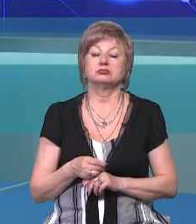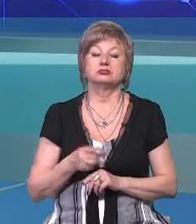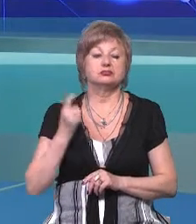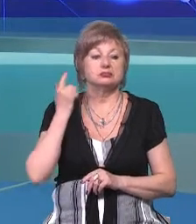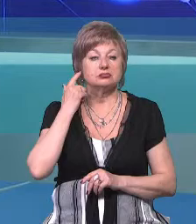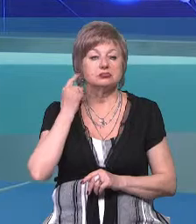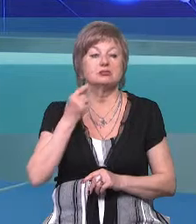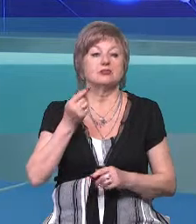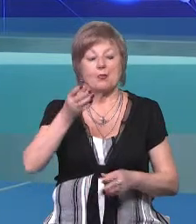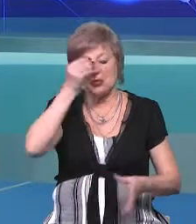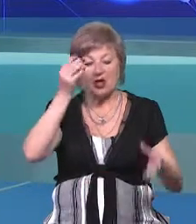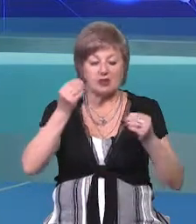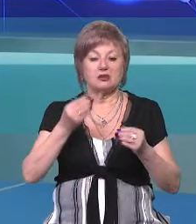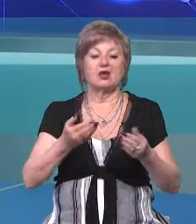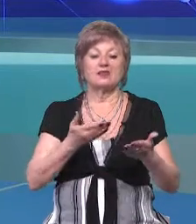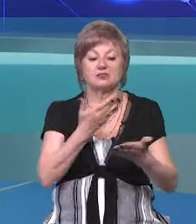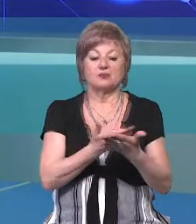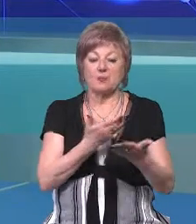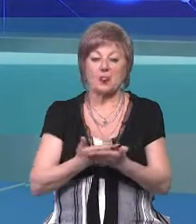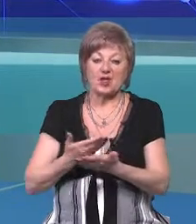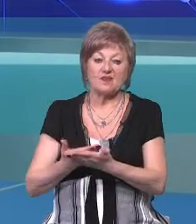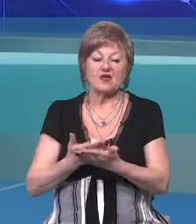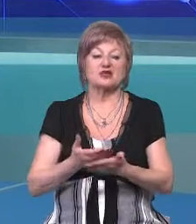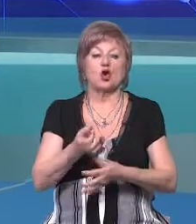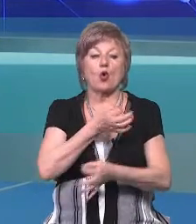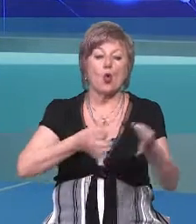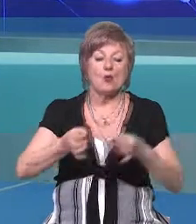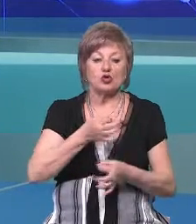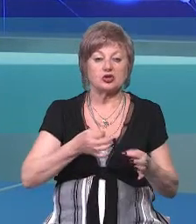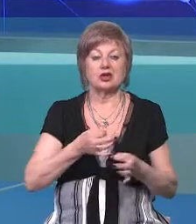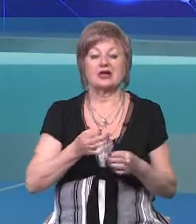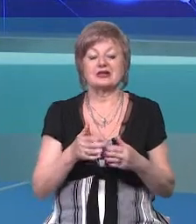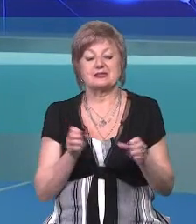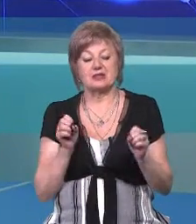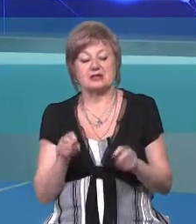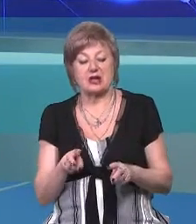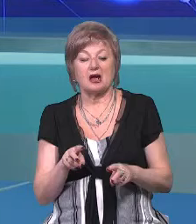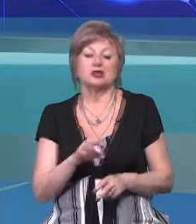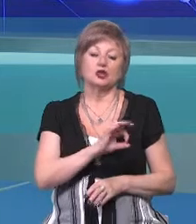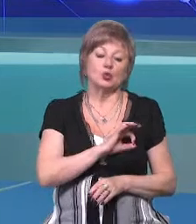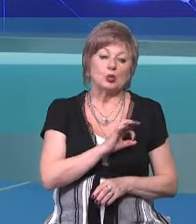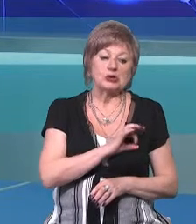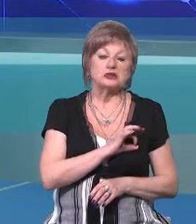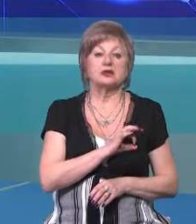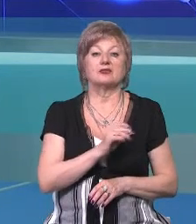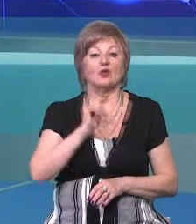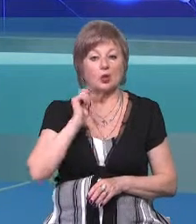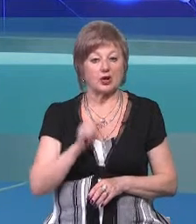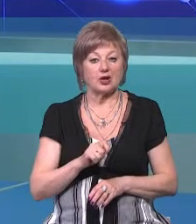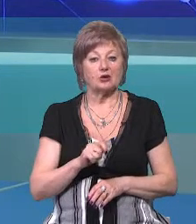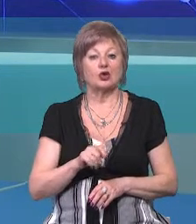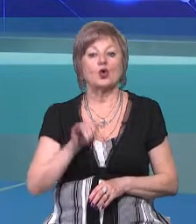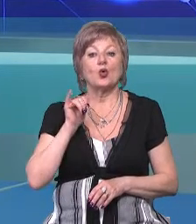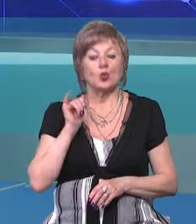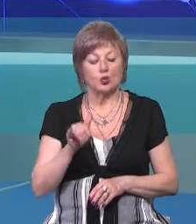відгуки і виступи чи коментарі фахівців, провідних юристів нашої країни, у